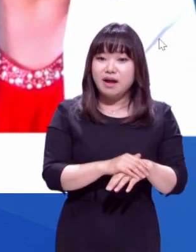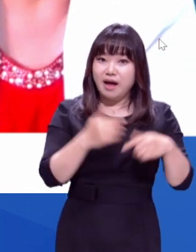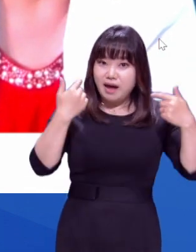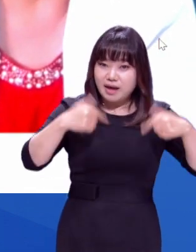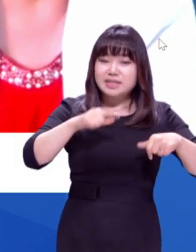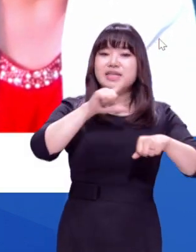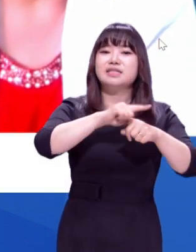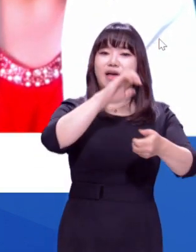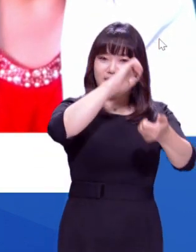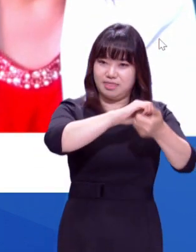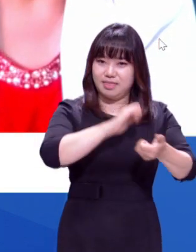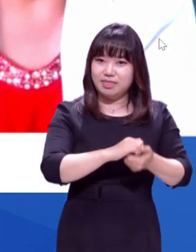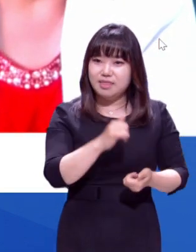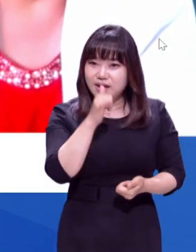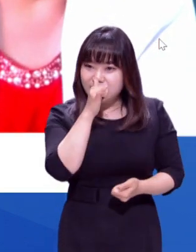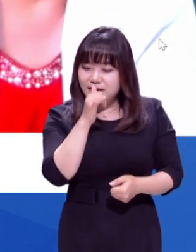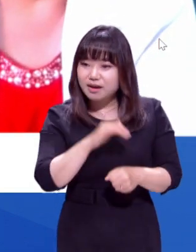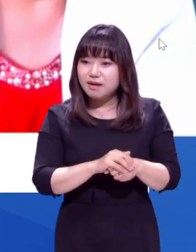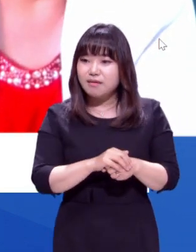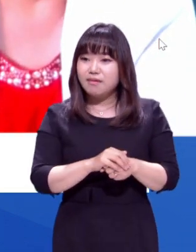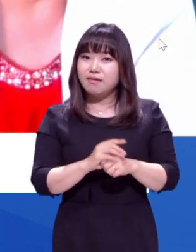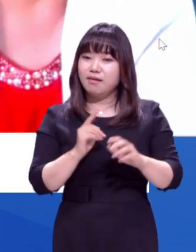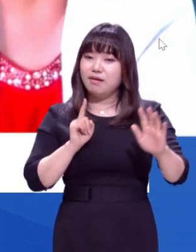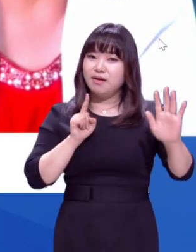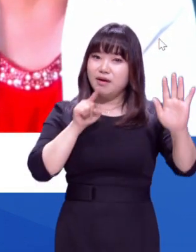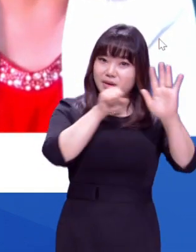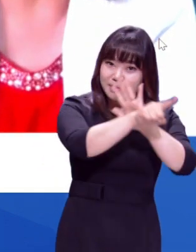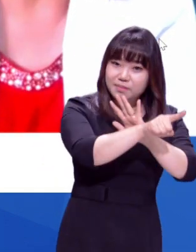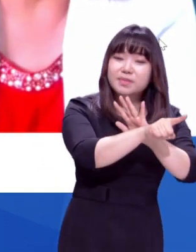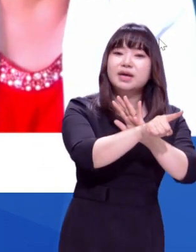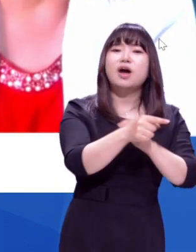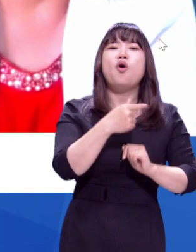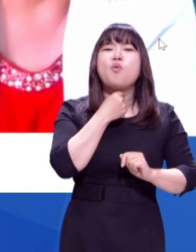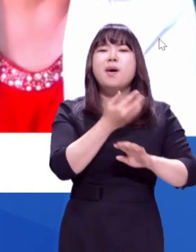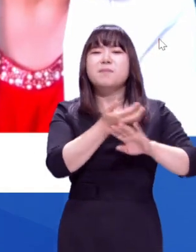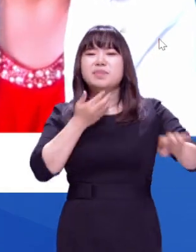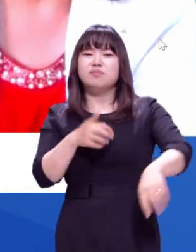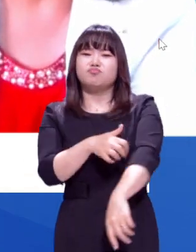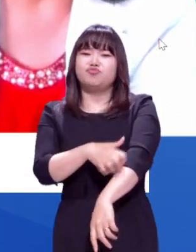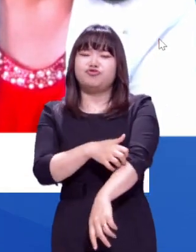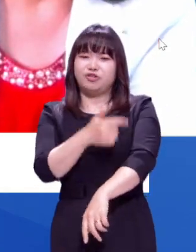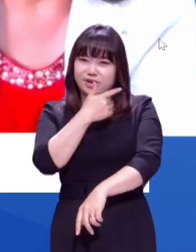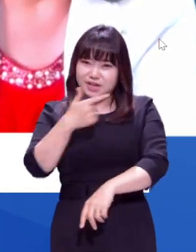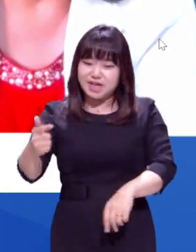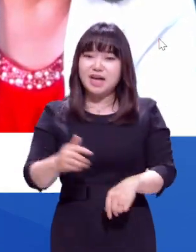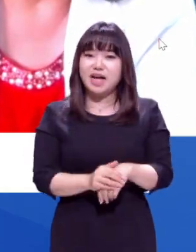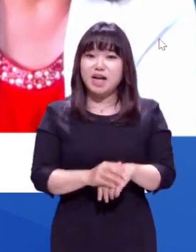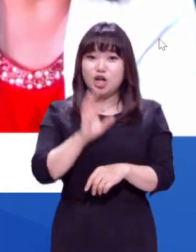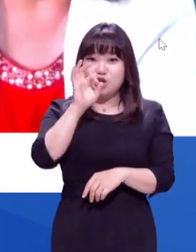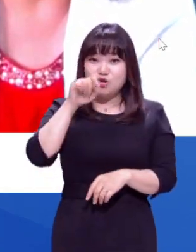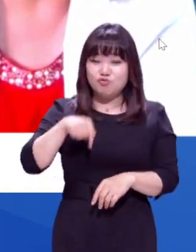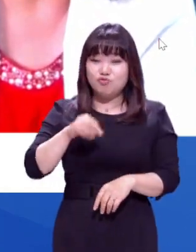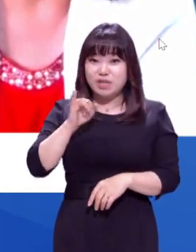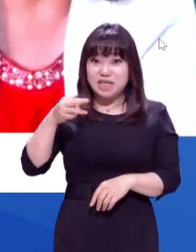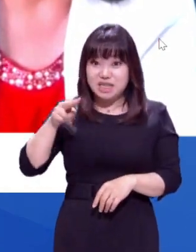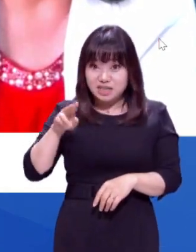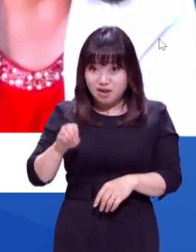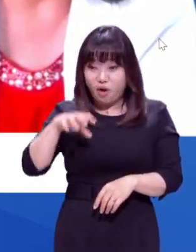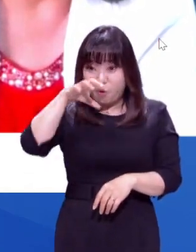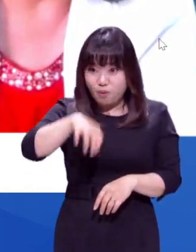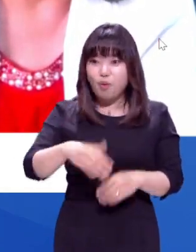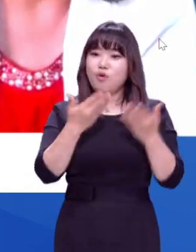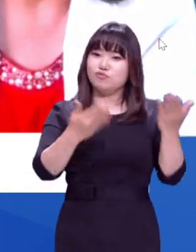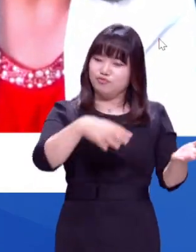시간을 제한하고 있어서 탐방객들이 참 불편을 초래하고 있어요. 우이동 가족 캠핑장, 우이동